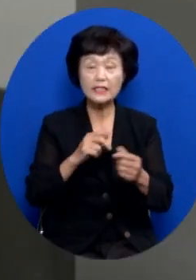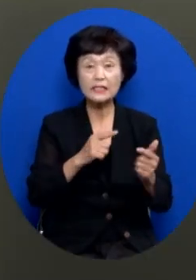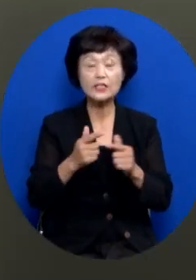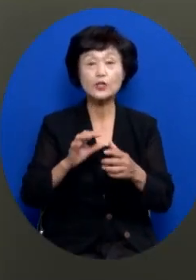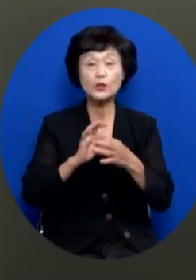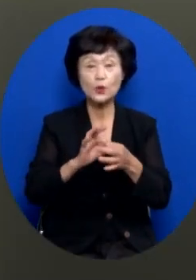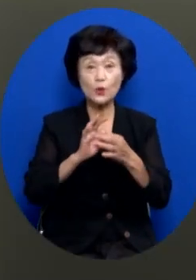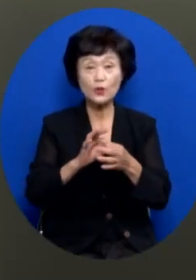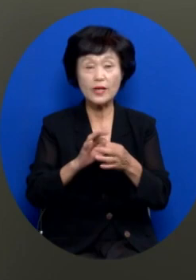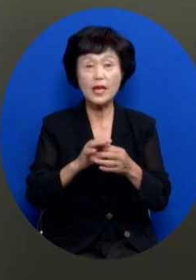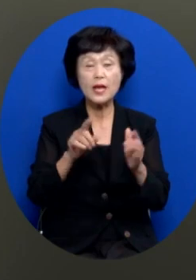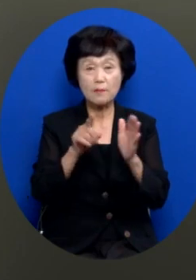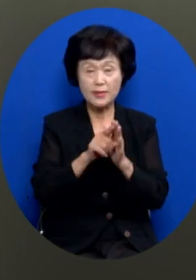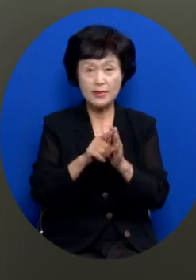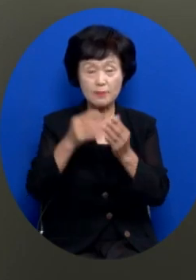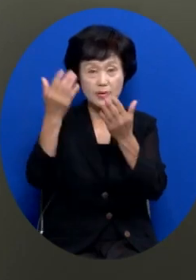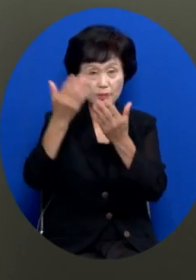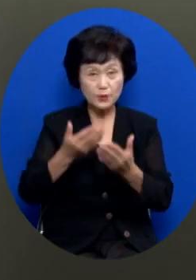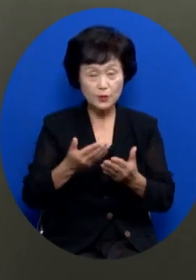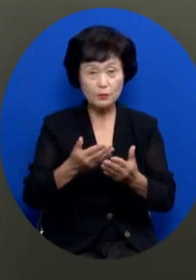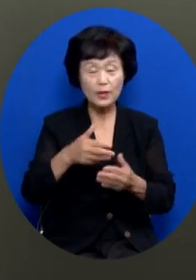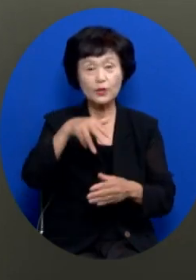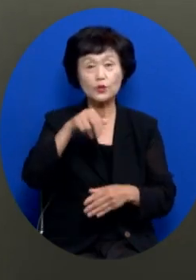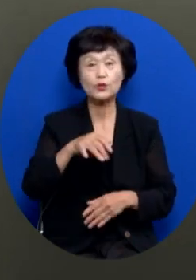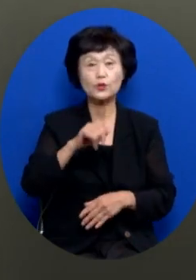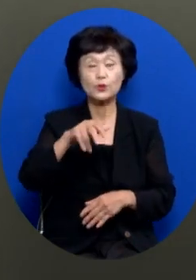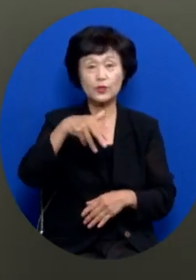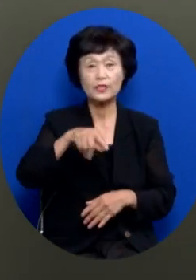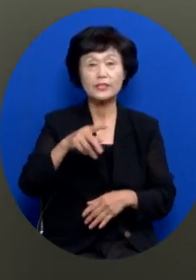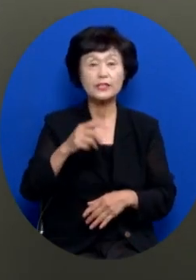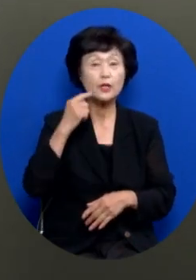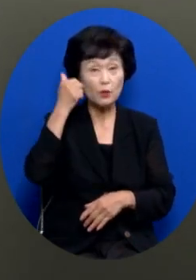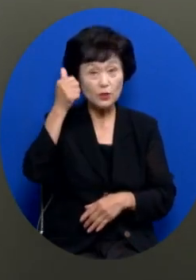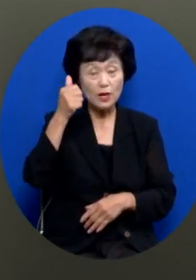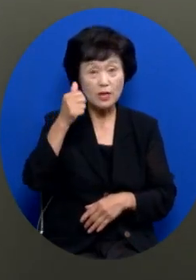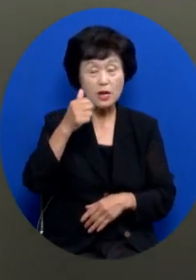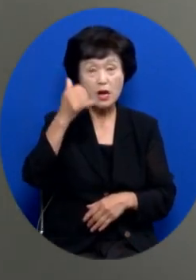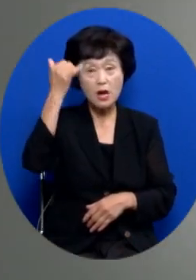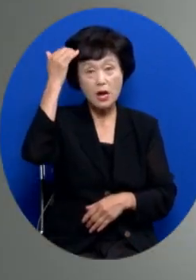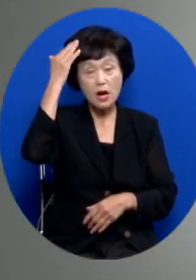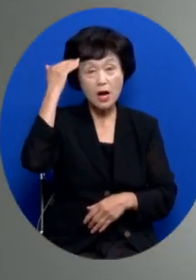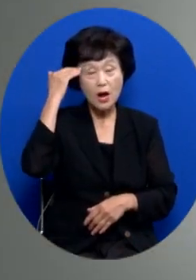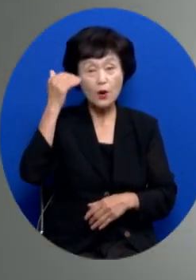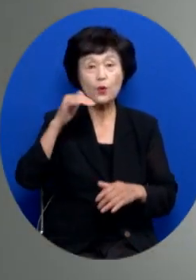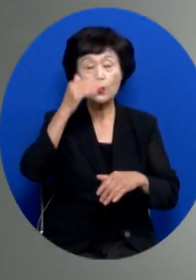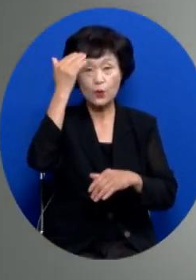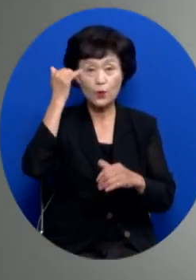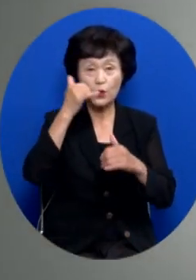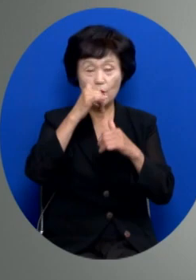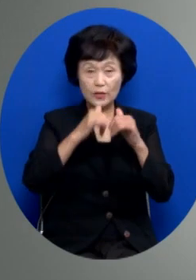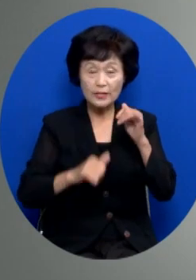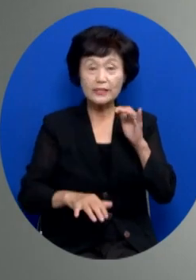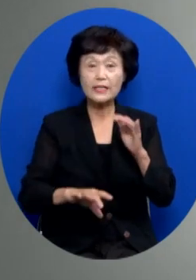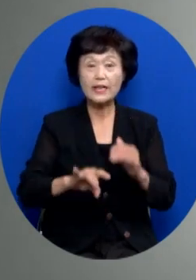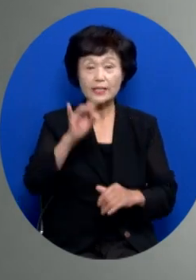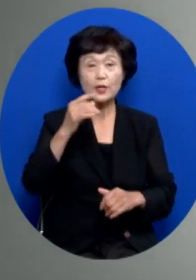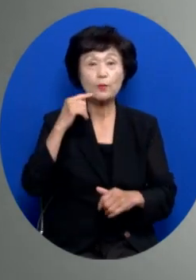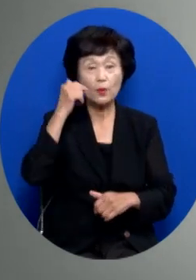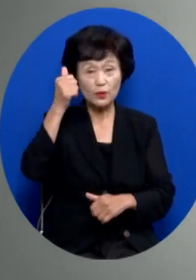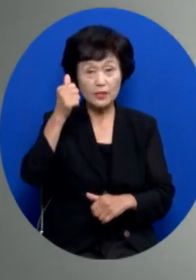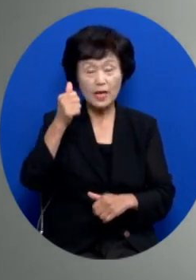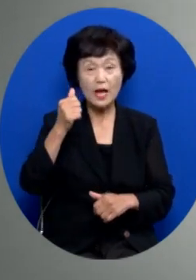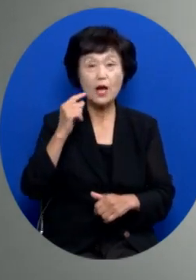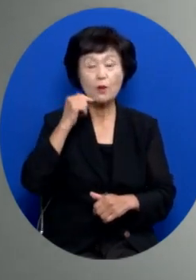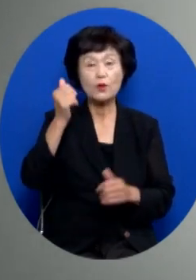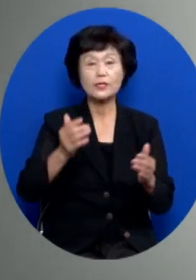이어받은 주기철 목사. 한국교회 최초의 부흥사인 김익두 목사의 부흥회에 참석하면서